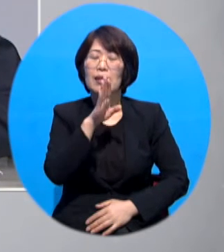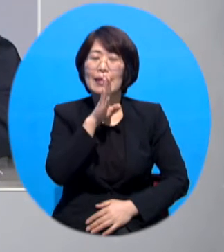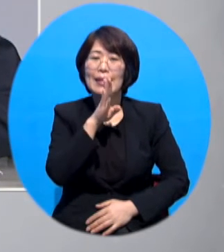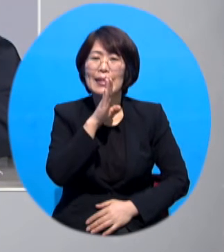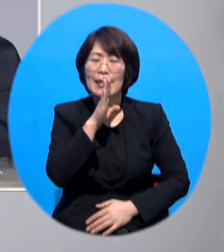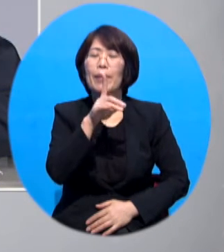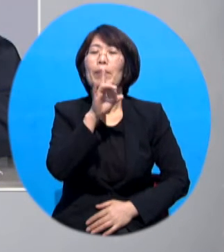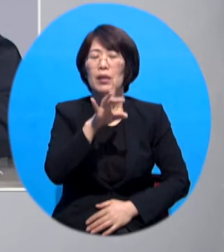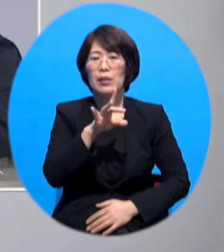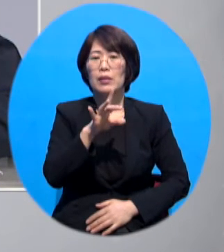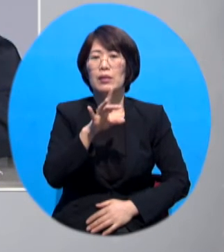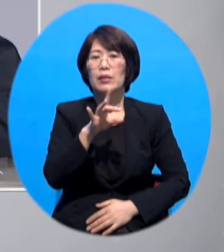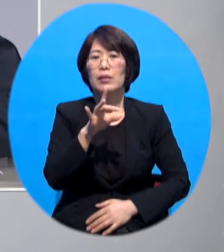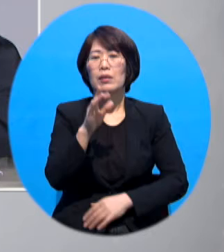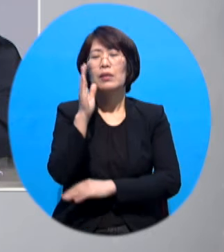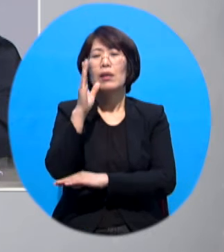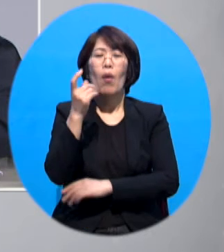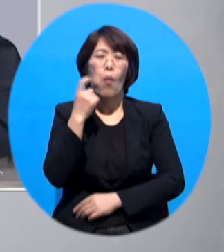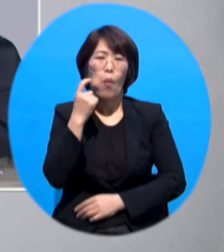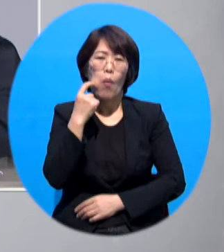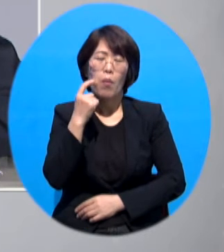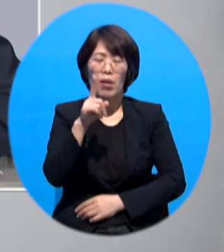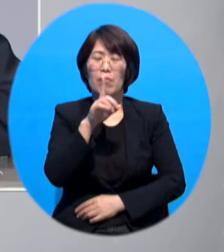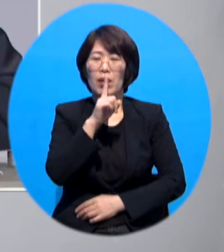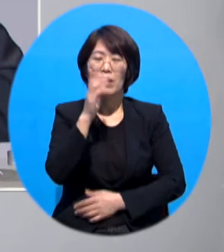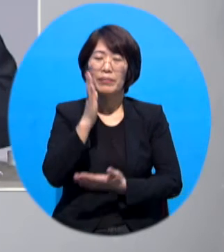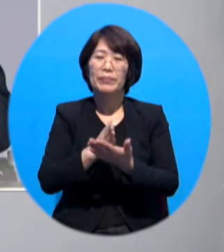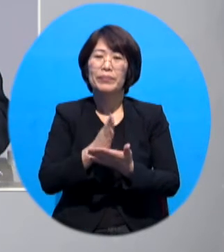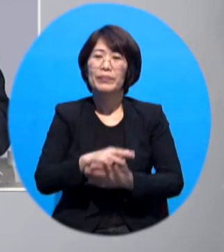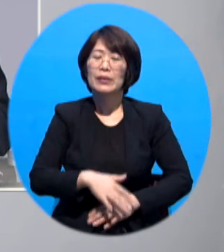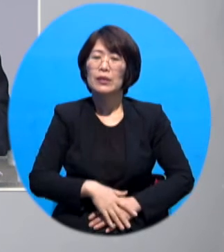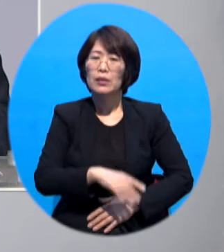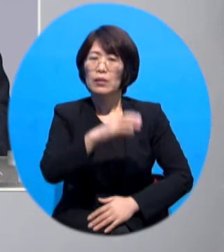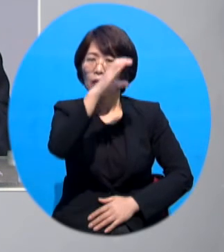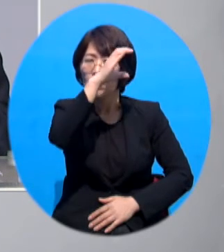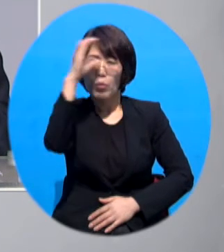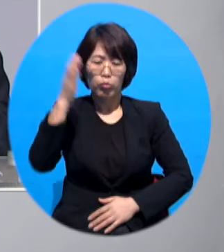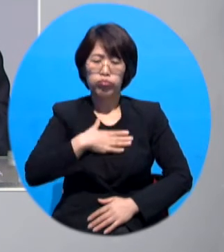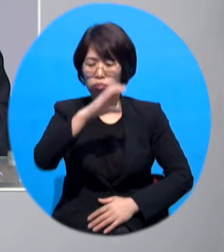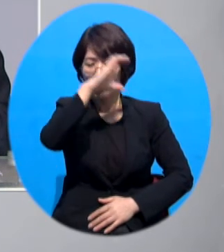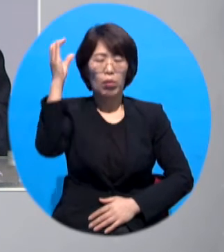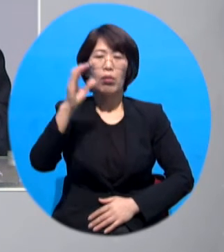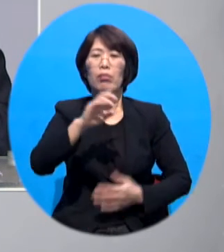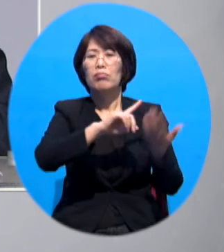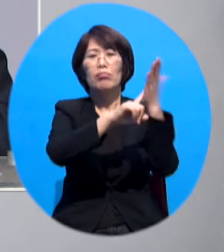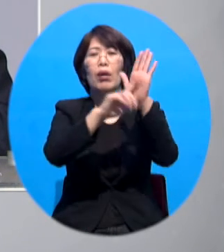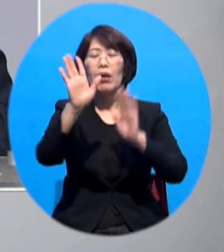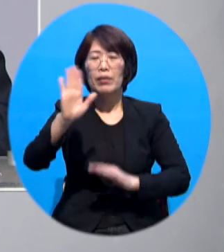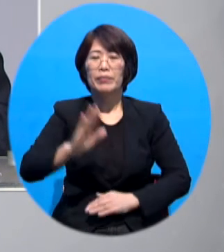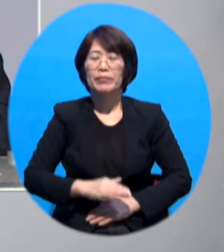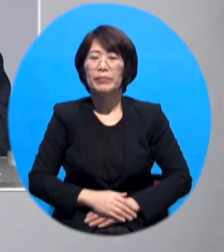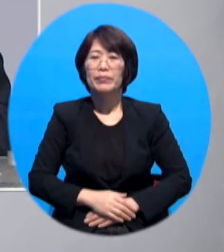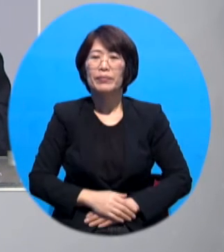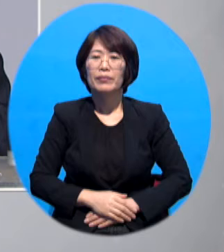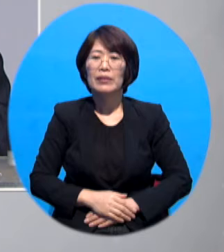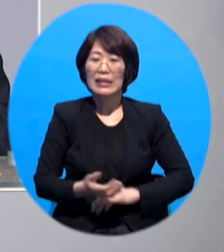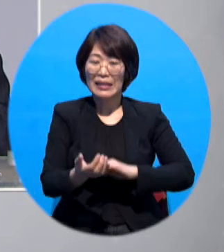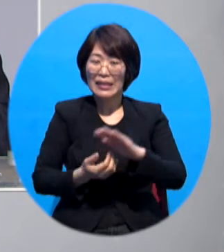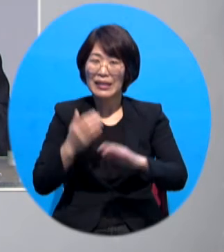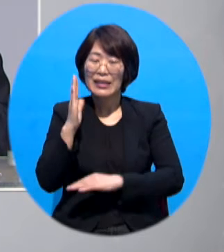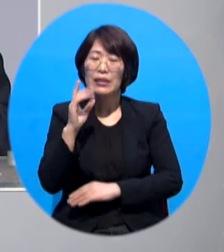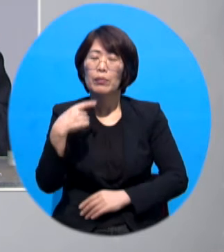그 되지 않는 허이 현대 요 저희들이 그 프랑을 걸지도 안했고 아까 말했던 어